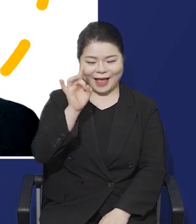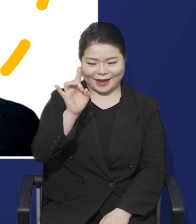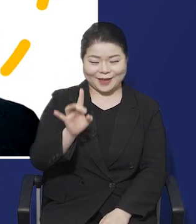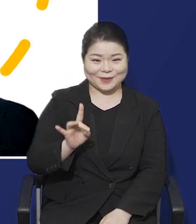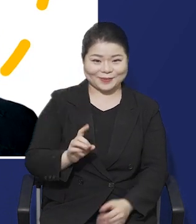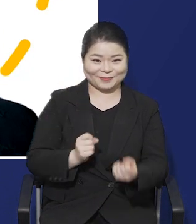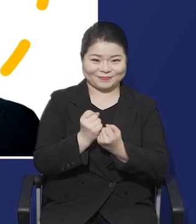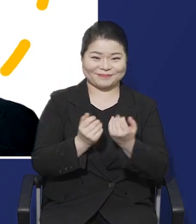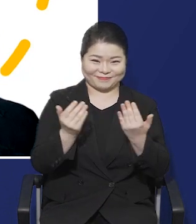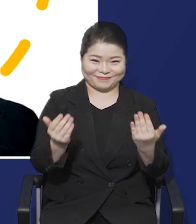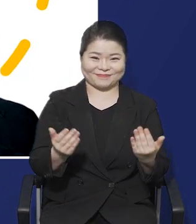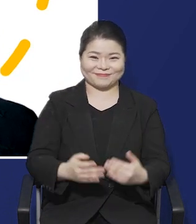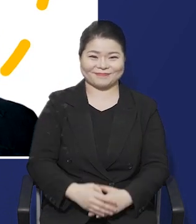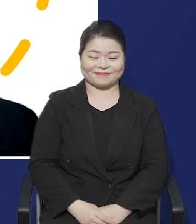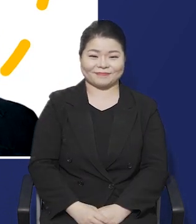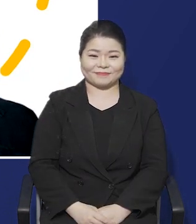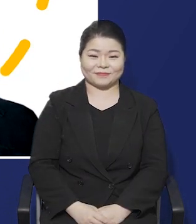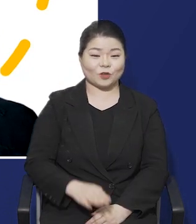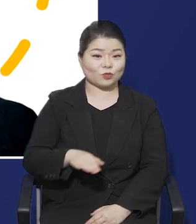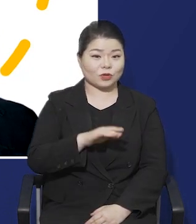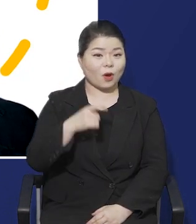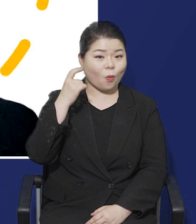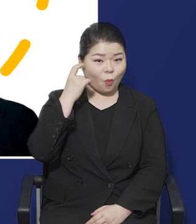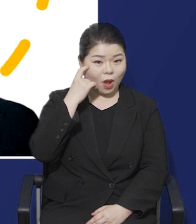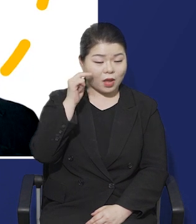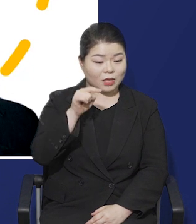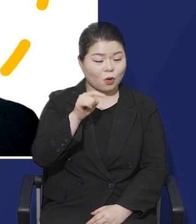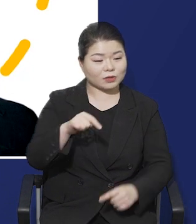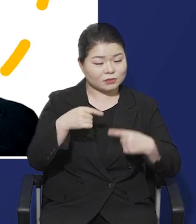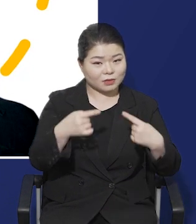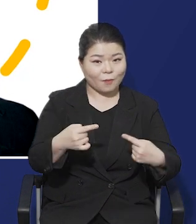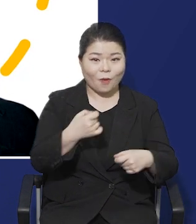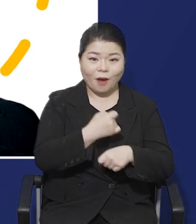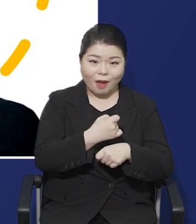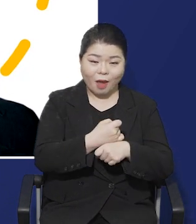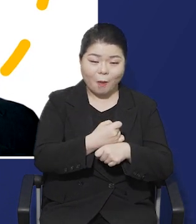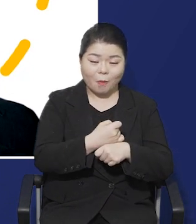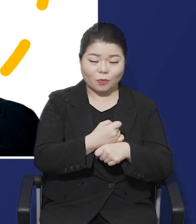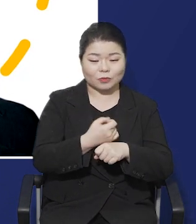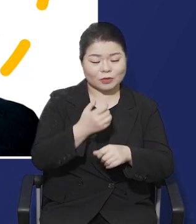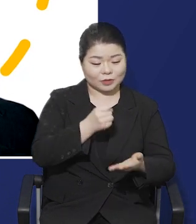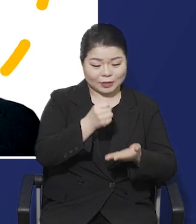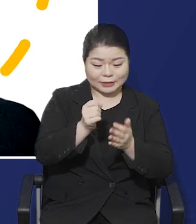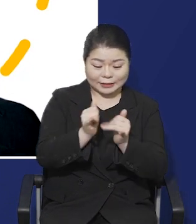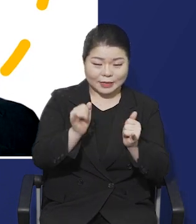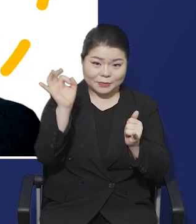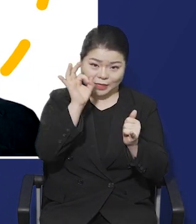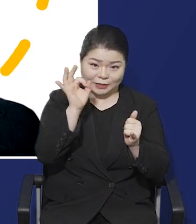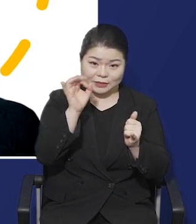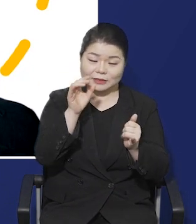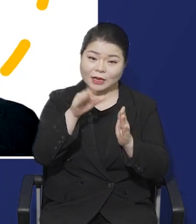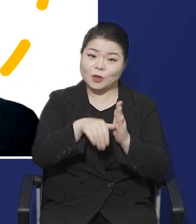한번 살펴봐야겠습니다. 왜 우리가 무역 전시회를 참여하면 해외 바이어 발굴에 대해서 그만큼